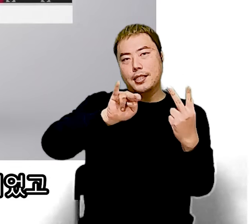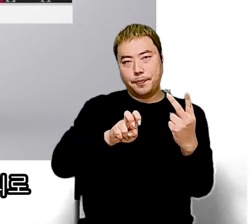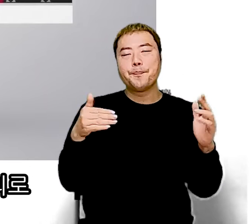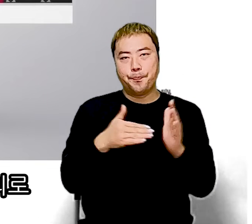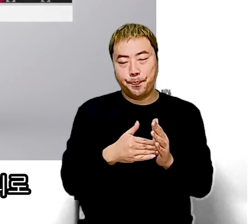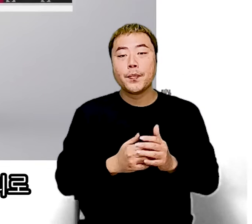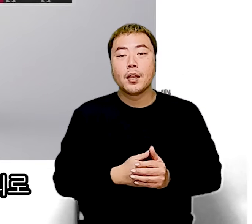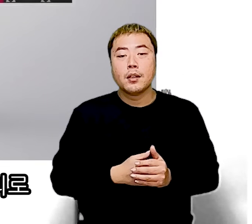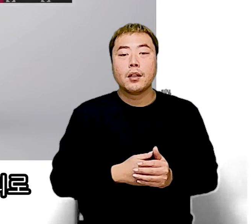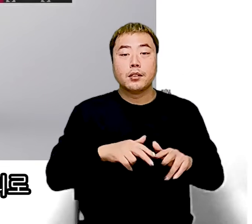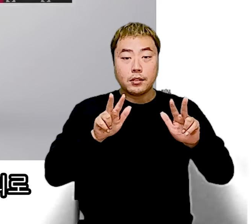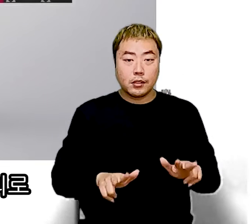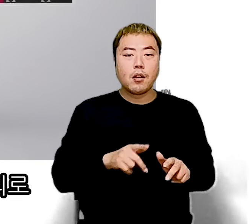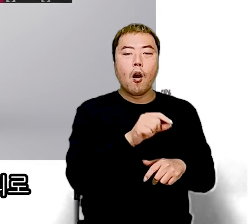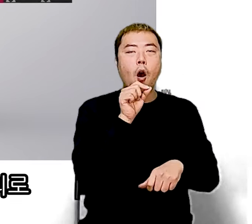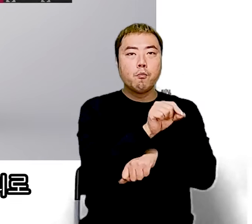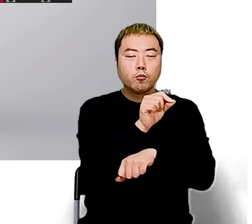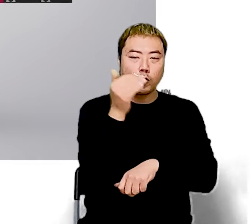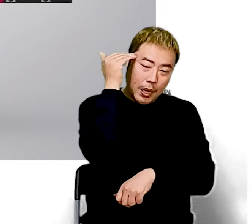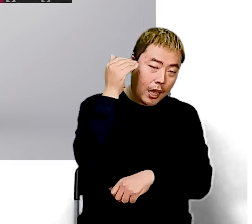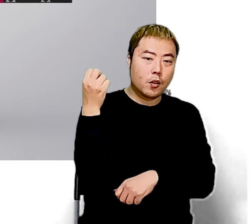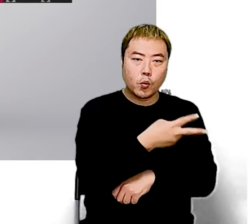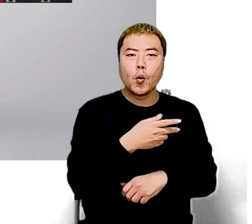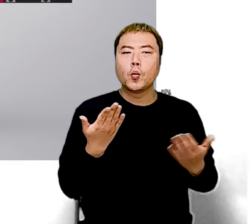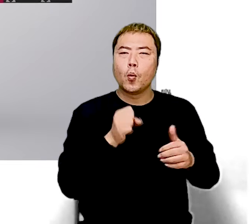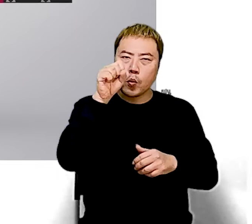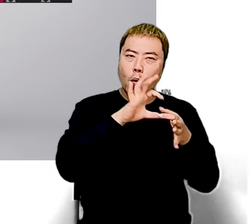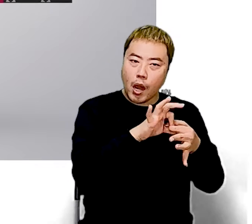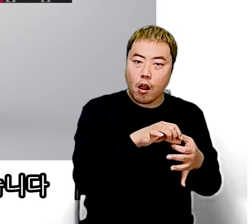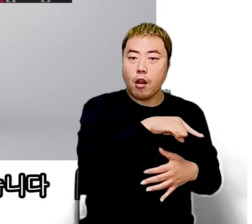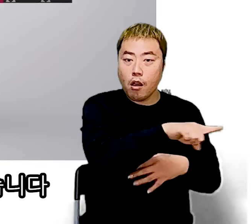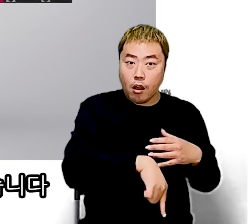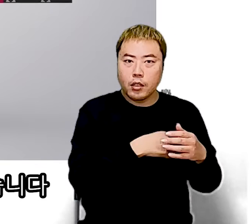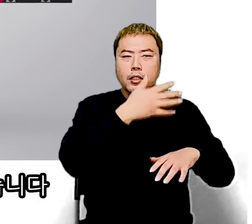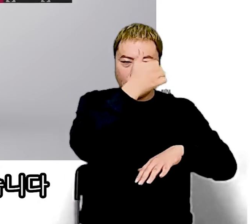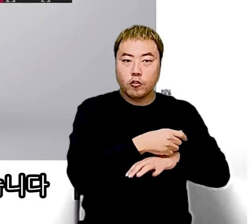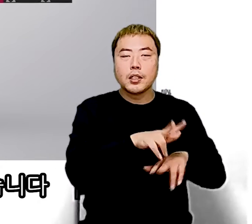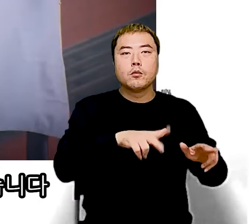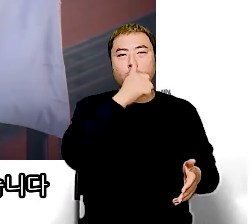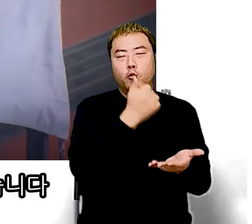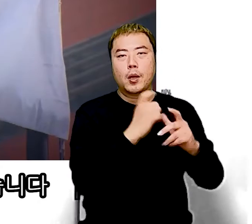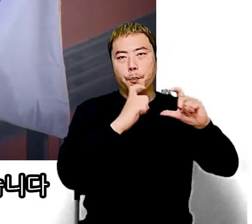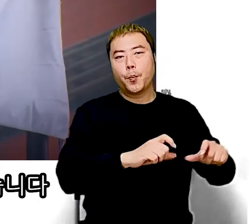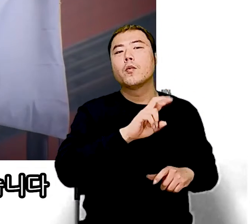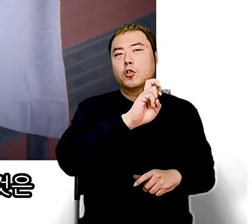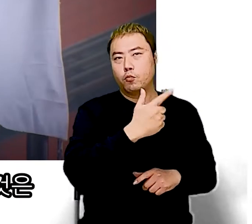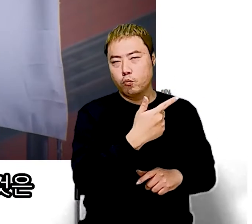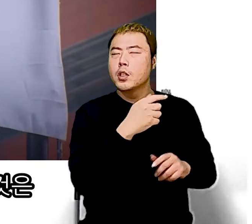진행되었고 업무방해와 노조와의 혐의로 30명이 넘는 사람들이 무더기로 유죄 판결을